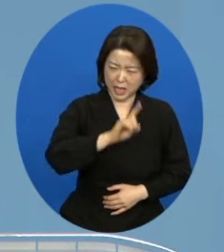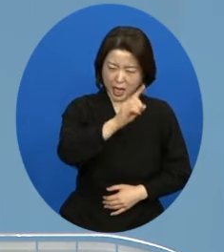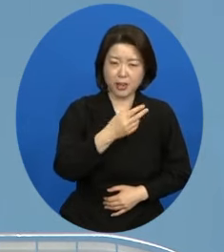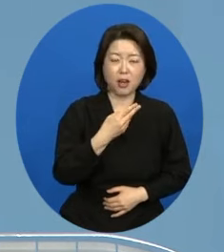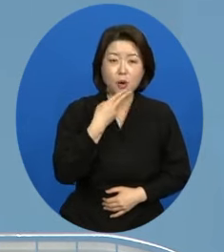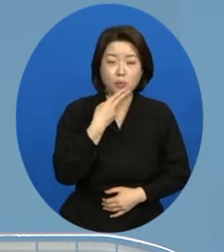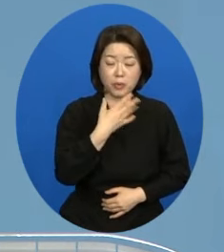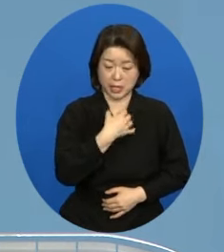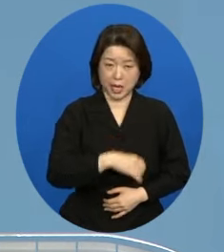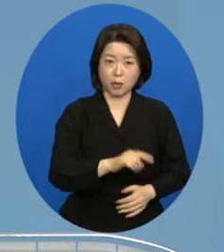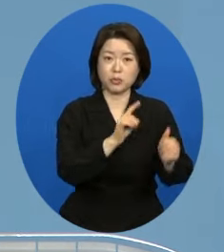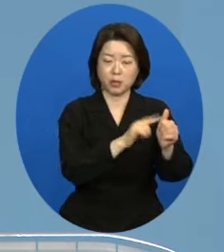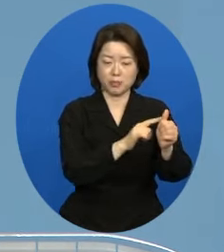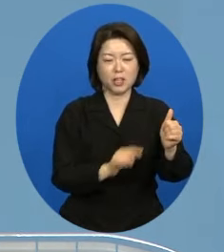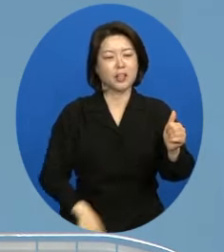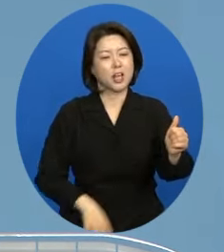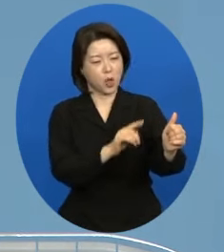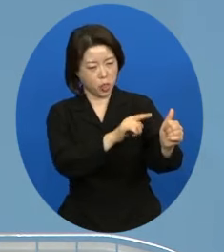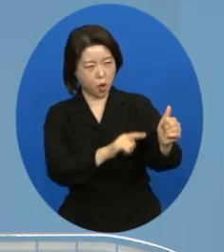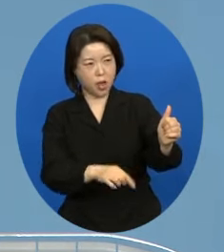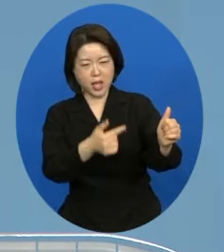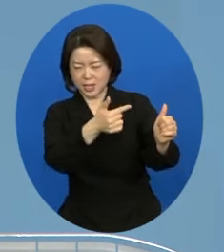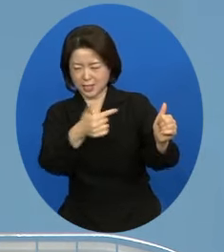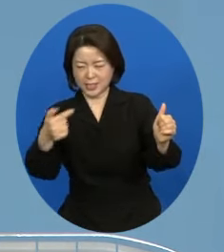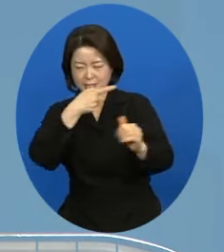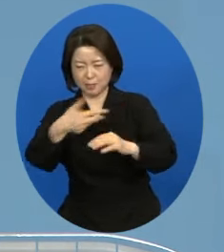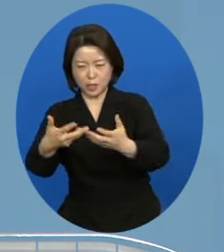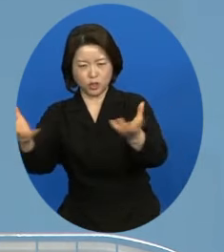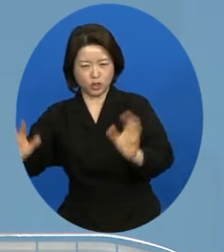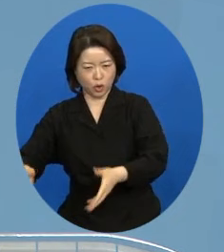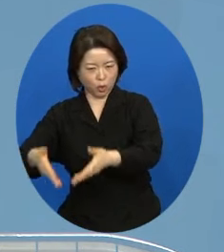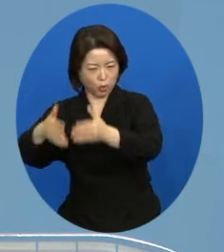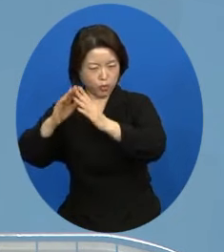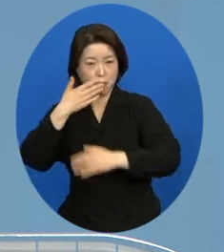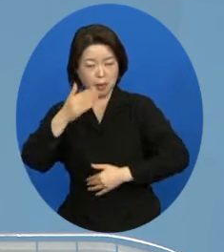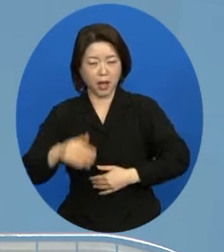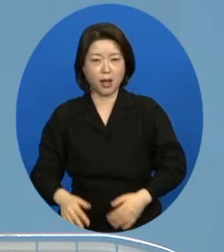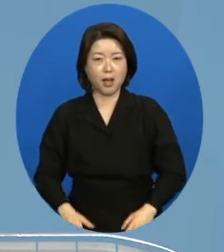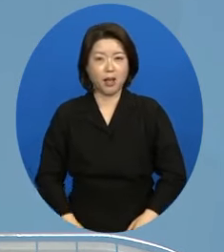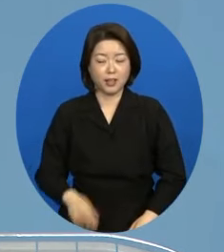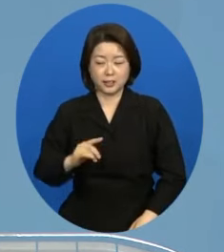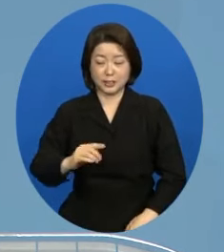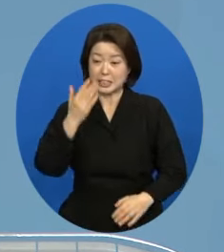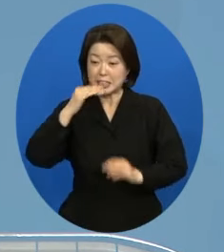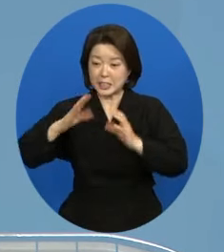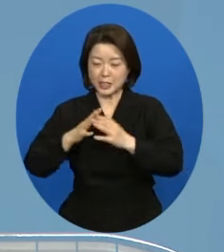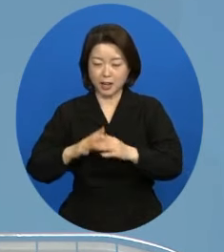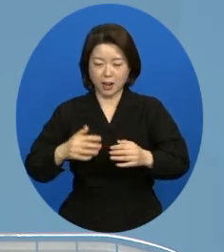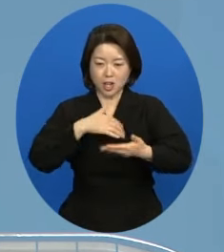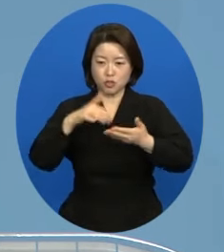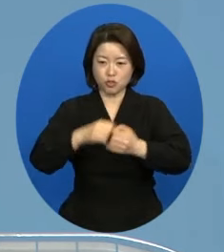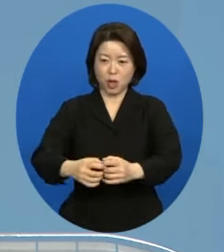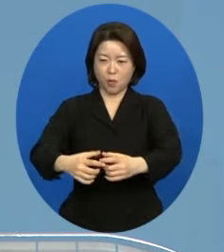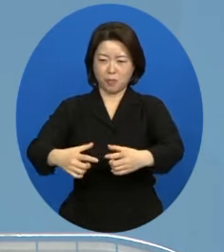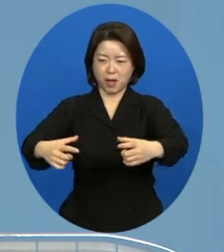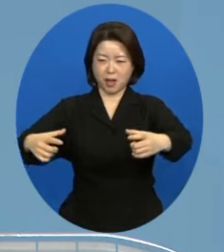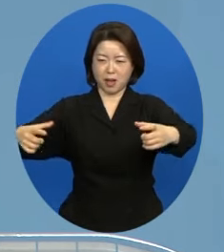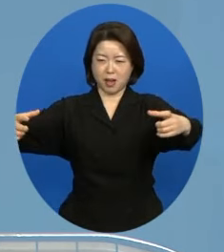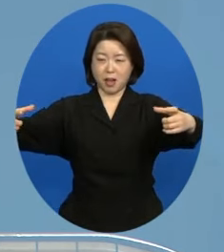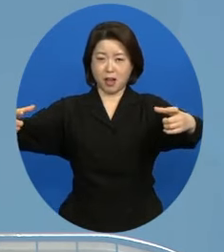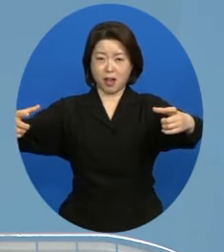하나님께서 큰 민족을 이룰 거야 이스라엘 민족을 이루시는 쫙 그러면서 어느 때가